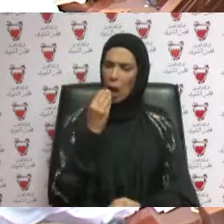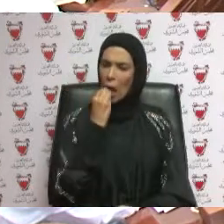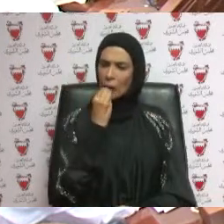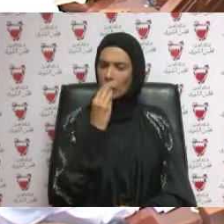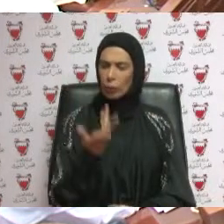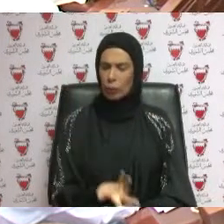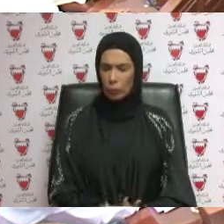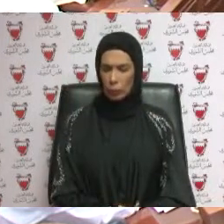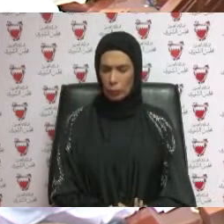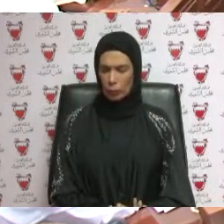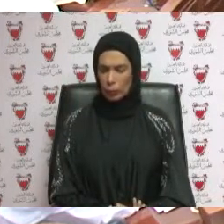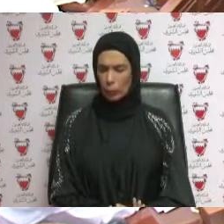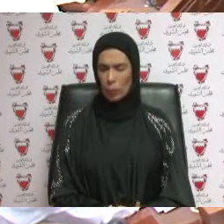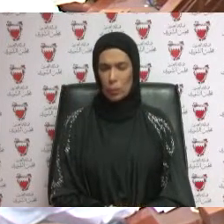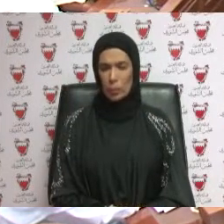أشياء كثيرة